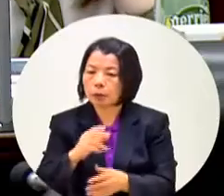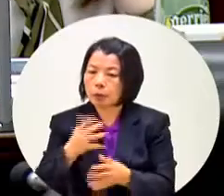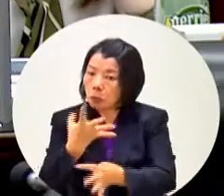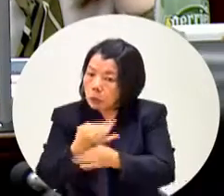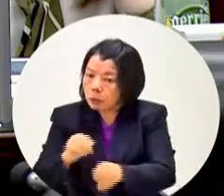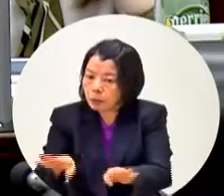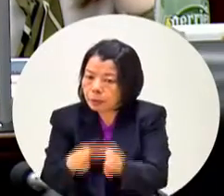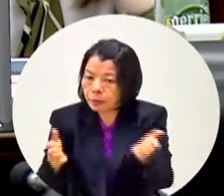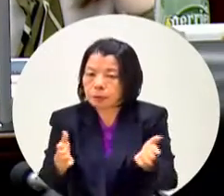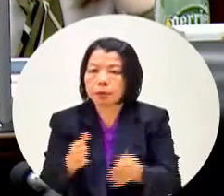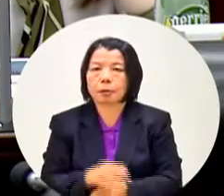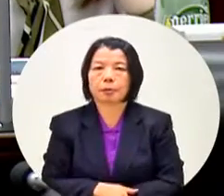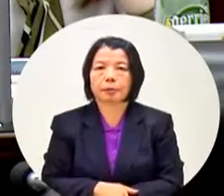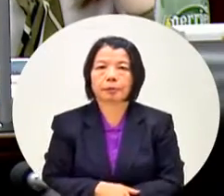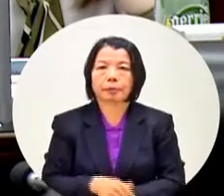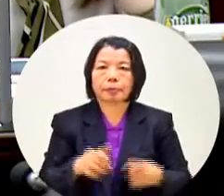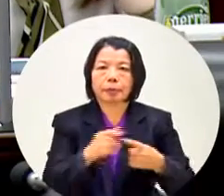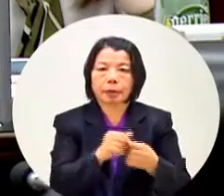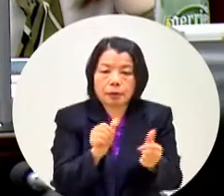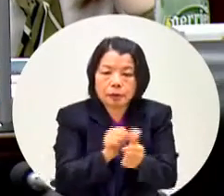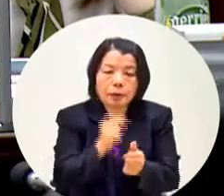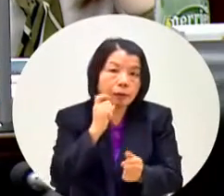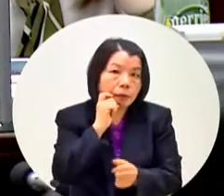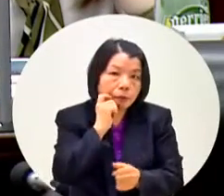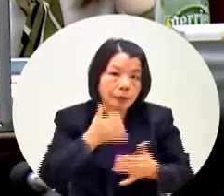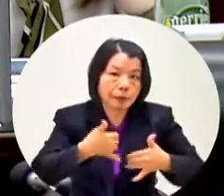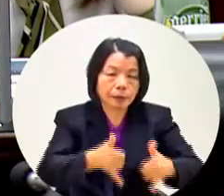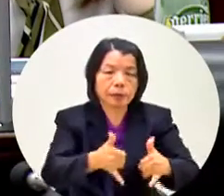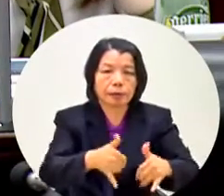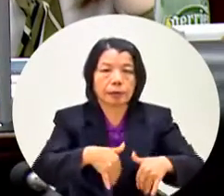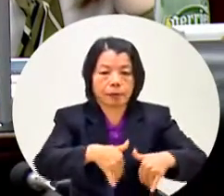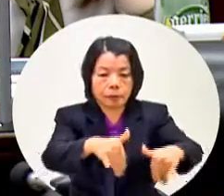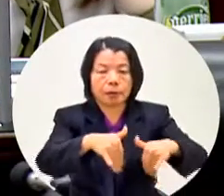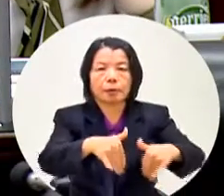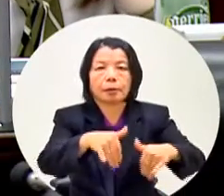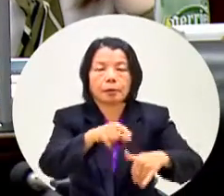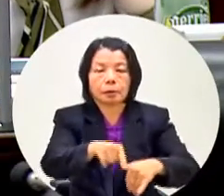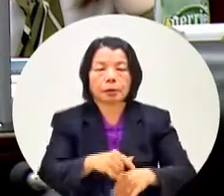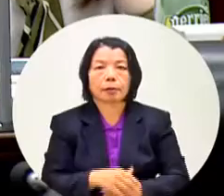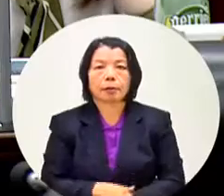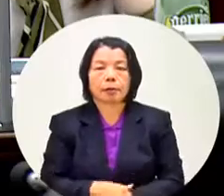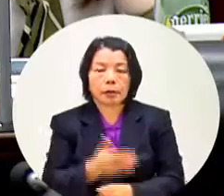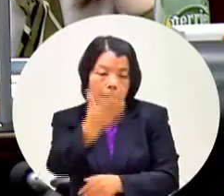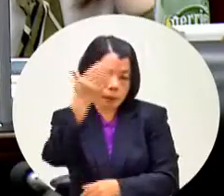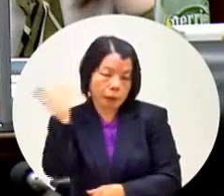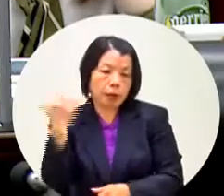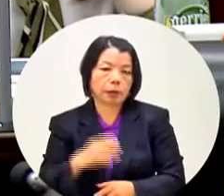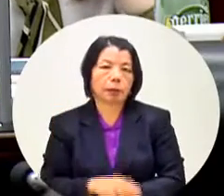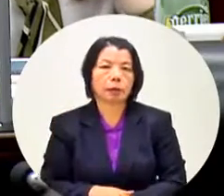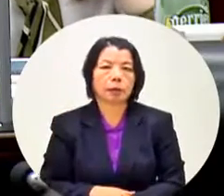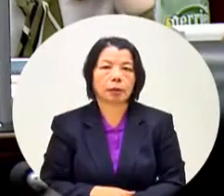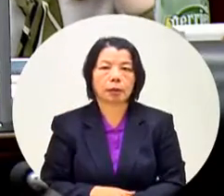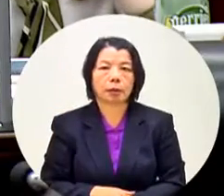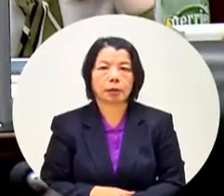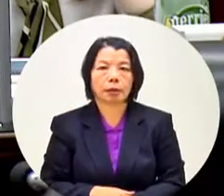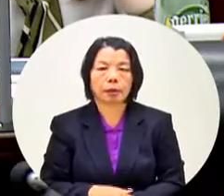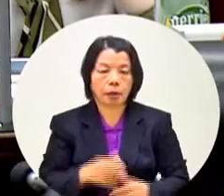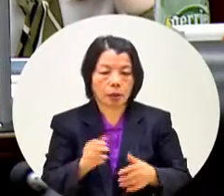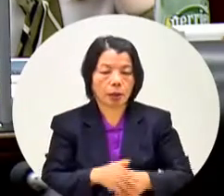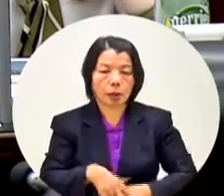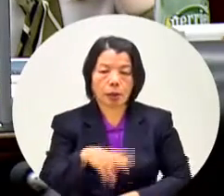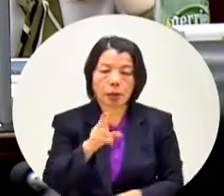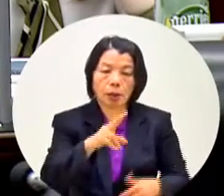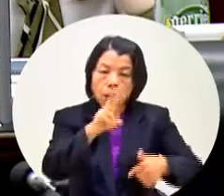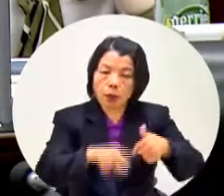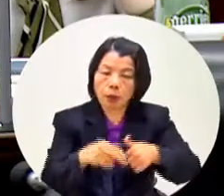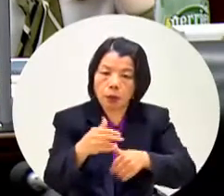那很多市民朋友就在关心了。那不管我们四地重划的进度，因为人民不可一日无柴米